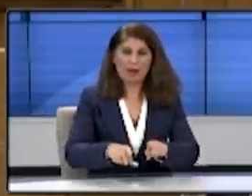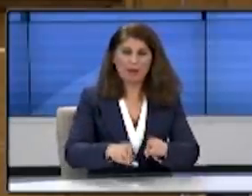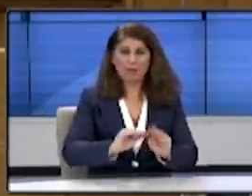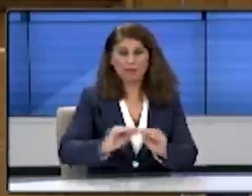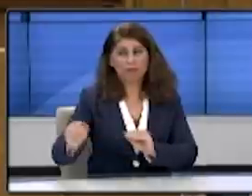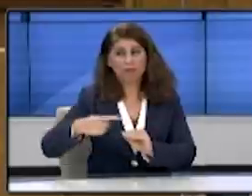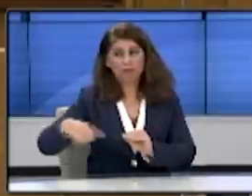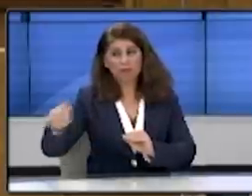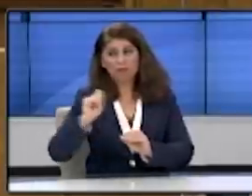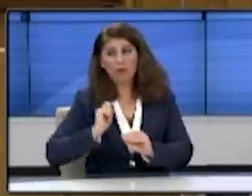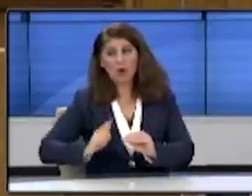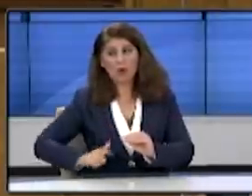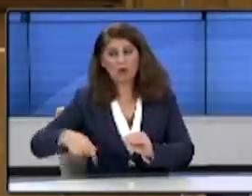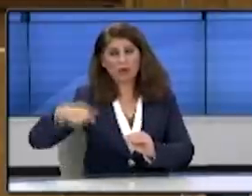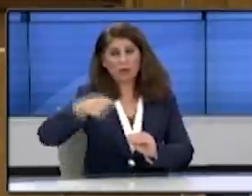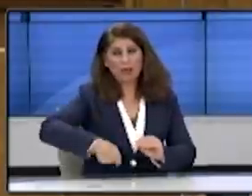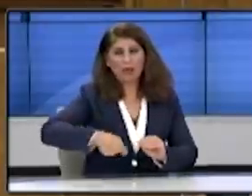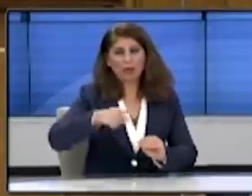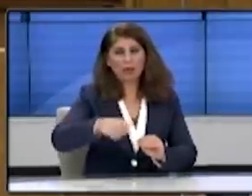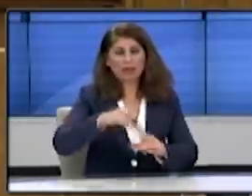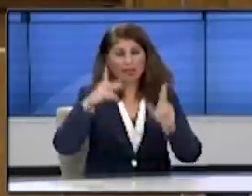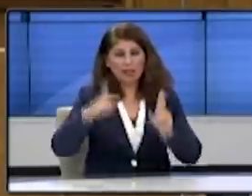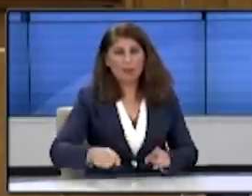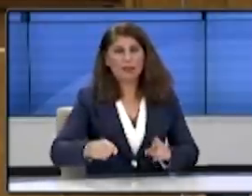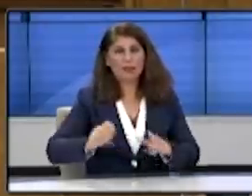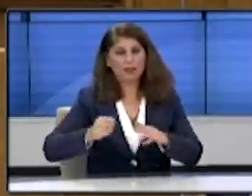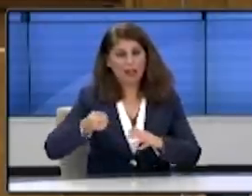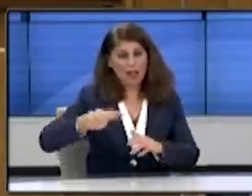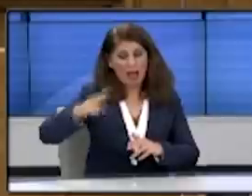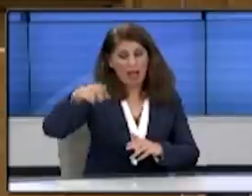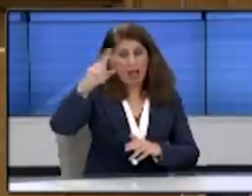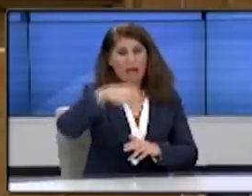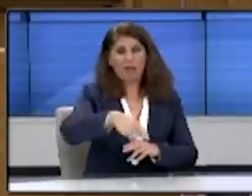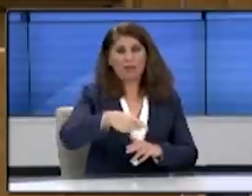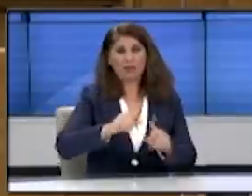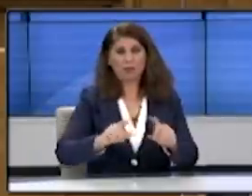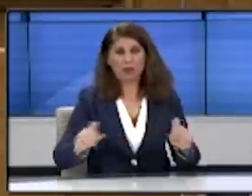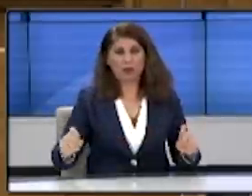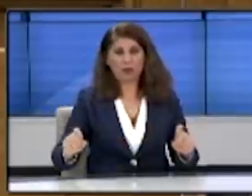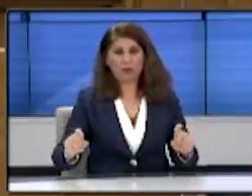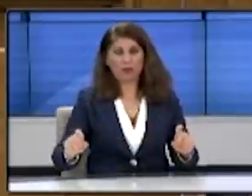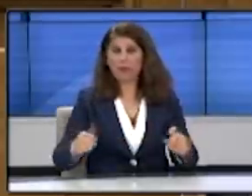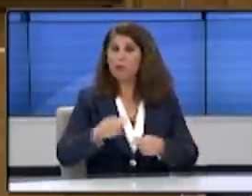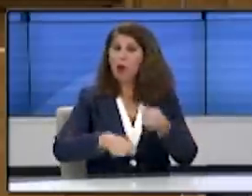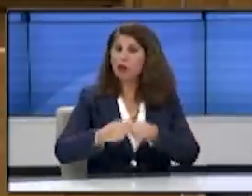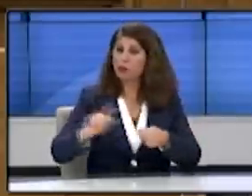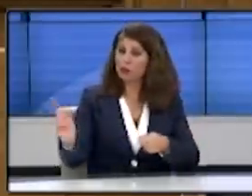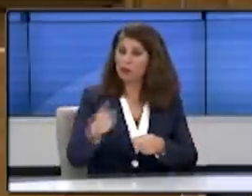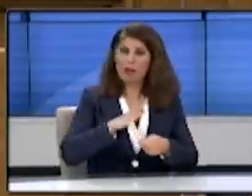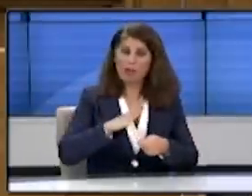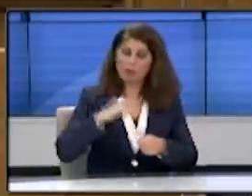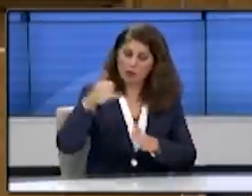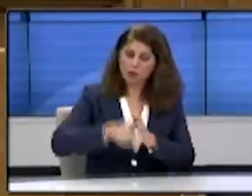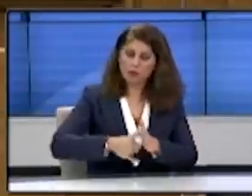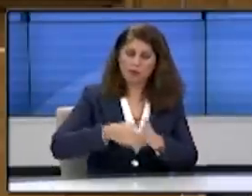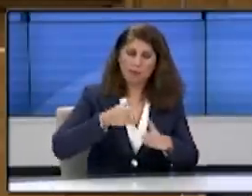στη μεγάλη εργοδοσία, για να μπει φρένο στις ανατιμήσεις των προϊόντων πλατιάς κατανάλωσης και ουσιαστική